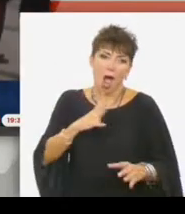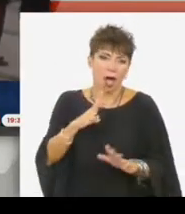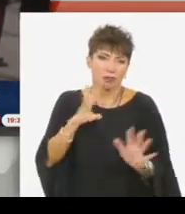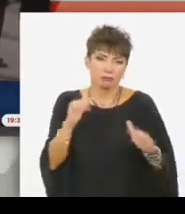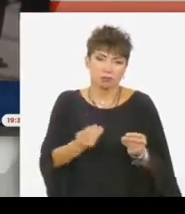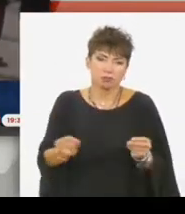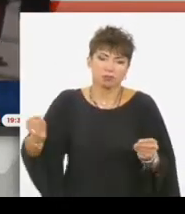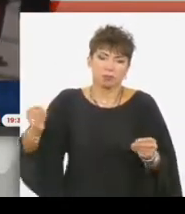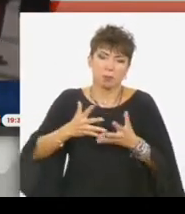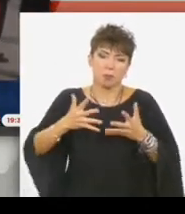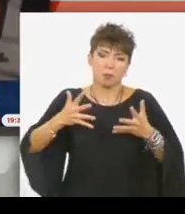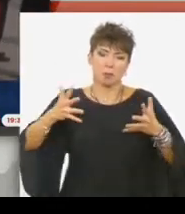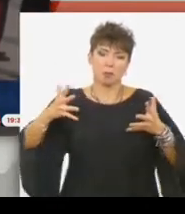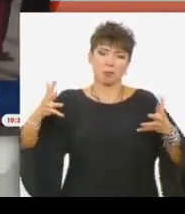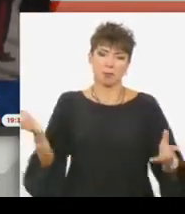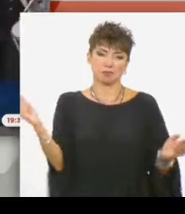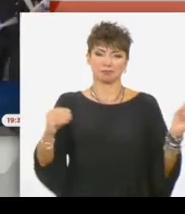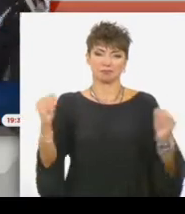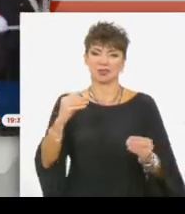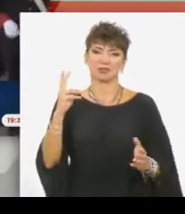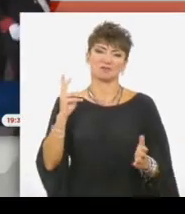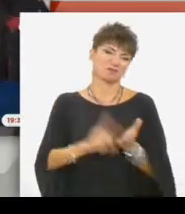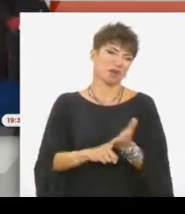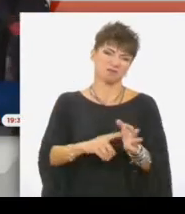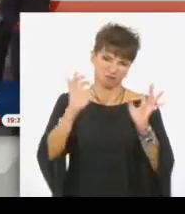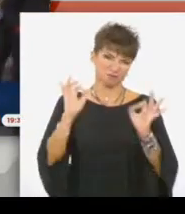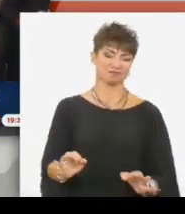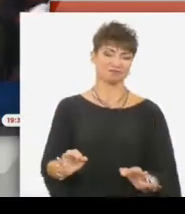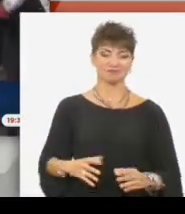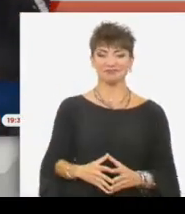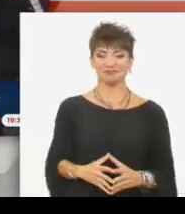περισσότερο και κάθε χρόνο εδραιωνόμαστε και κάθε χρόνο γίνεται θεσμός.